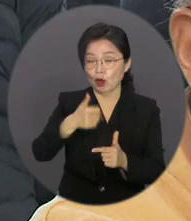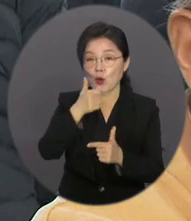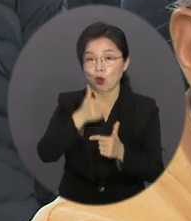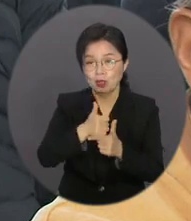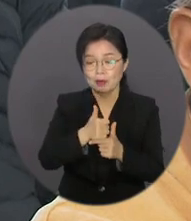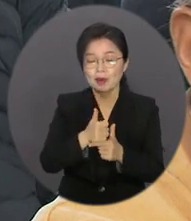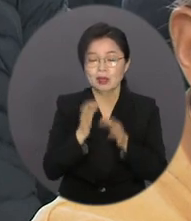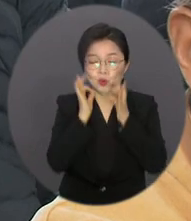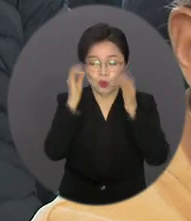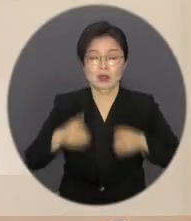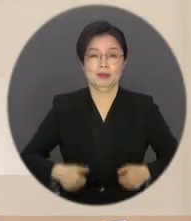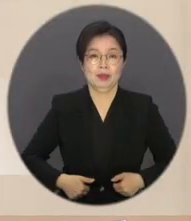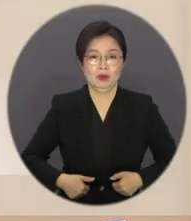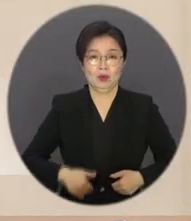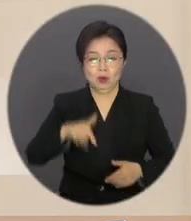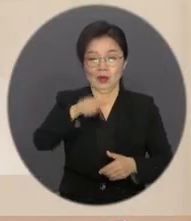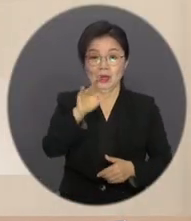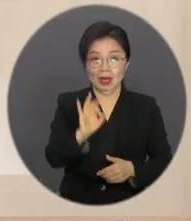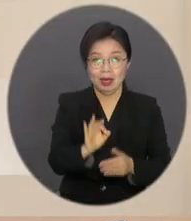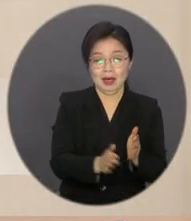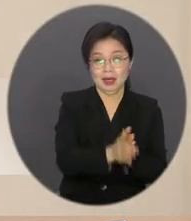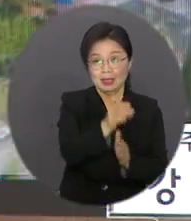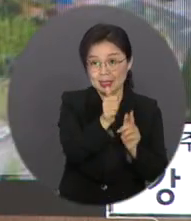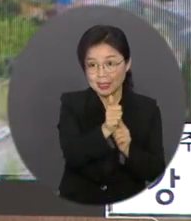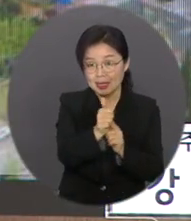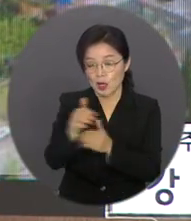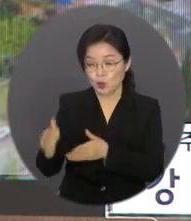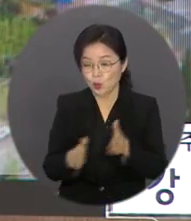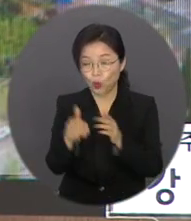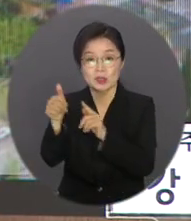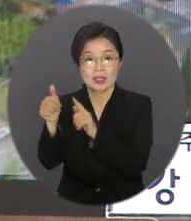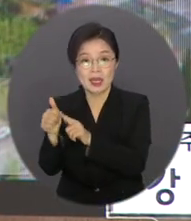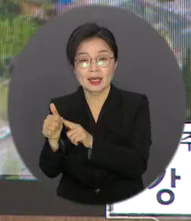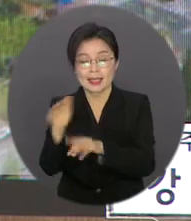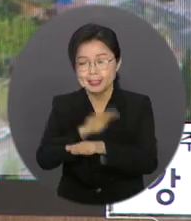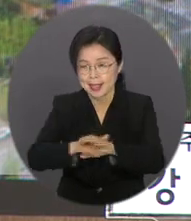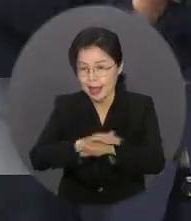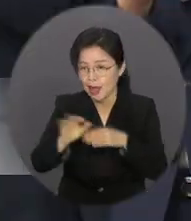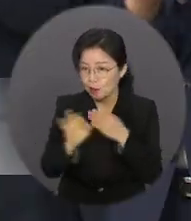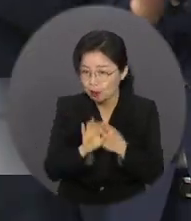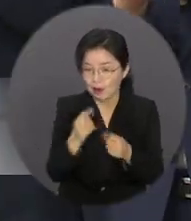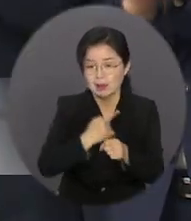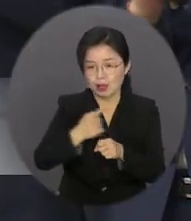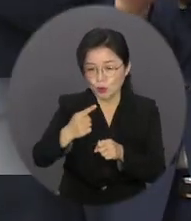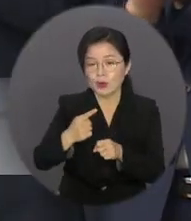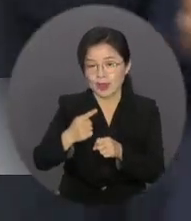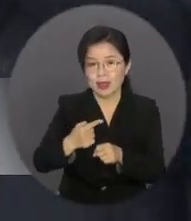설명했습니다. 특히 강기정 광주시장과 김용록 전남지사가 잘해야 내년 총선에서 민주당이